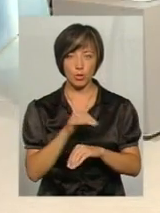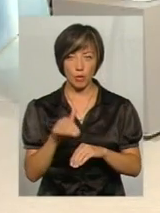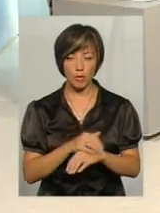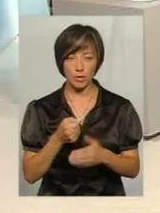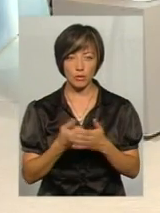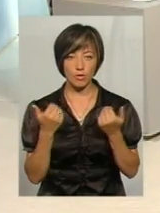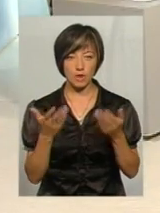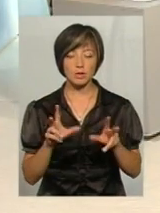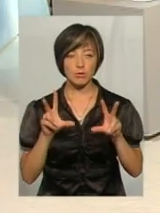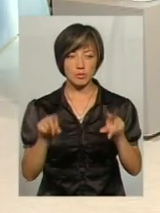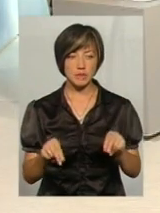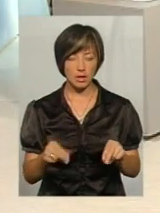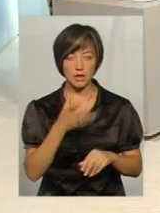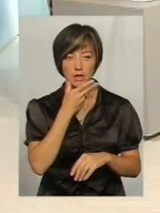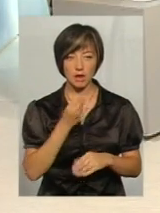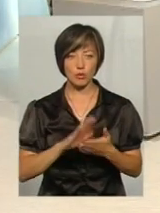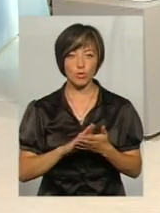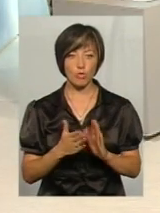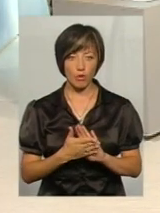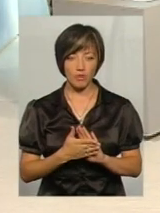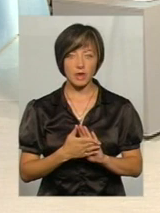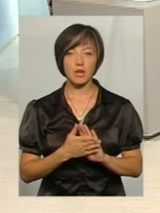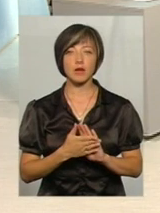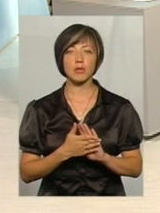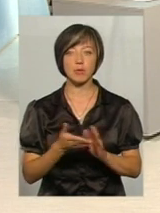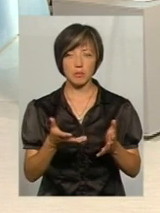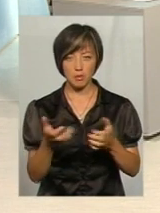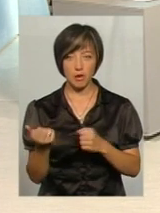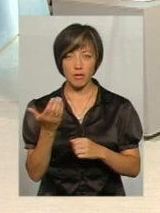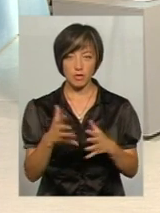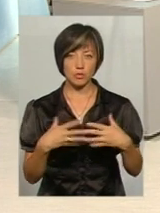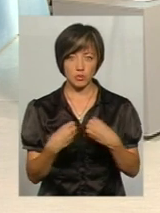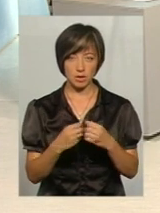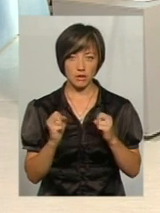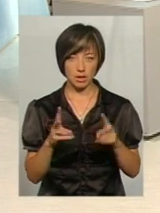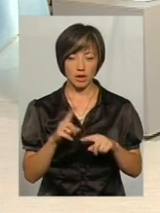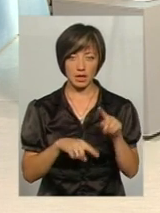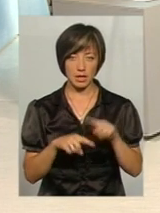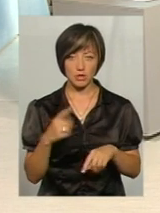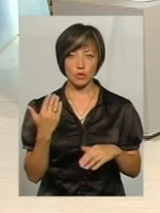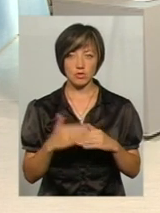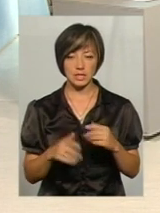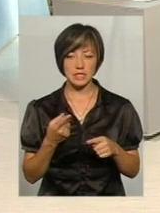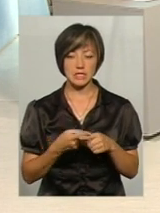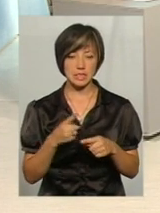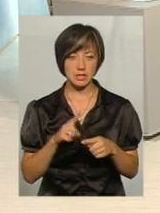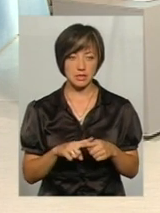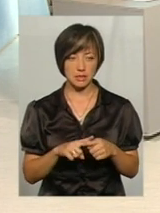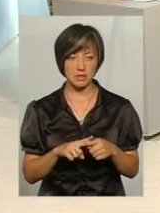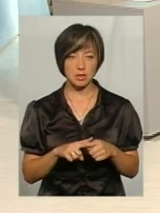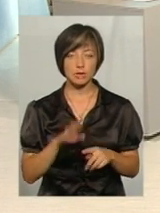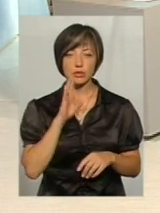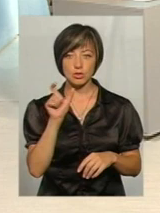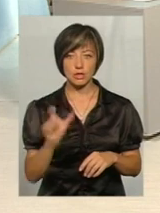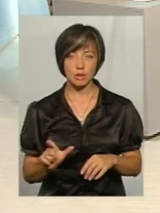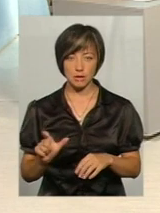привітні, да. Пообіцяли гарні дуже да. умови, і що вони приймають вас у родину як рідну. Да. І вже з цією пані ви